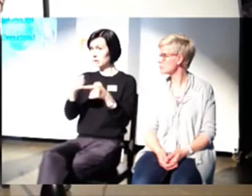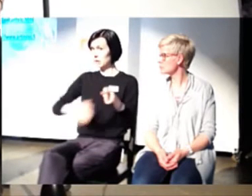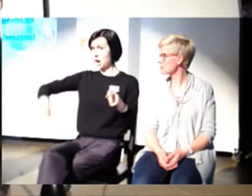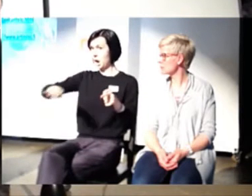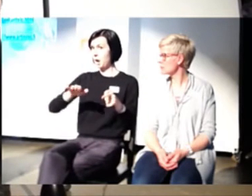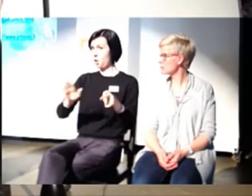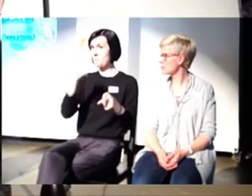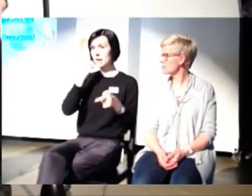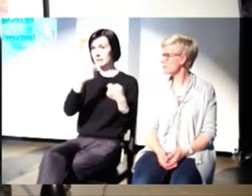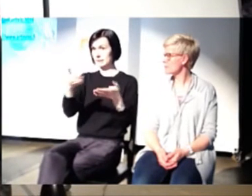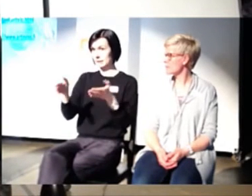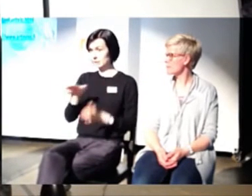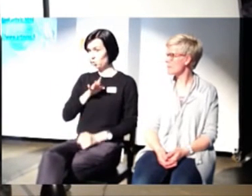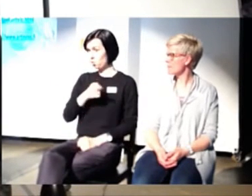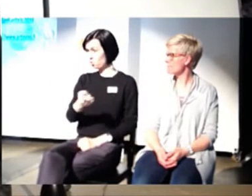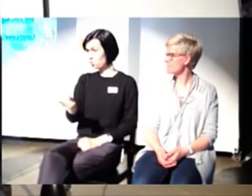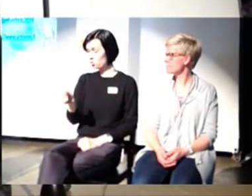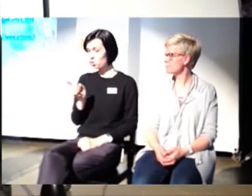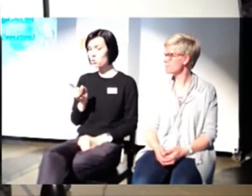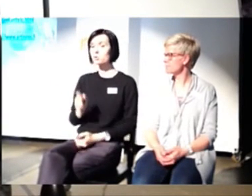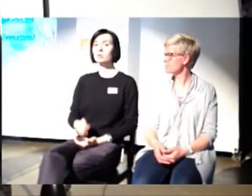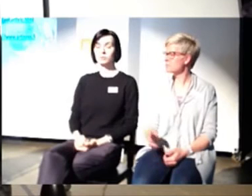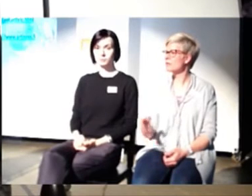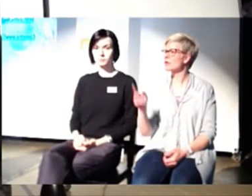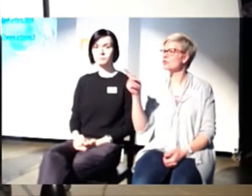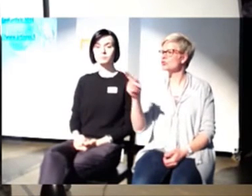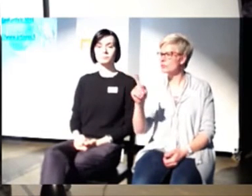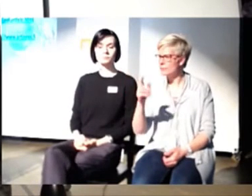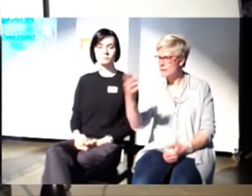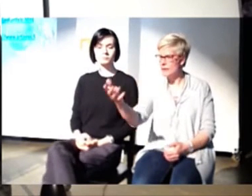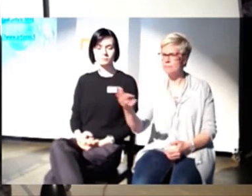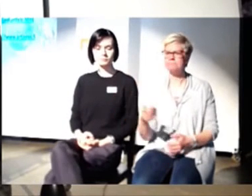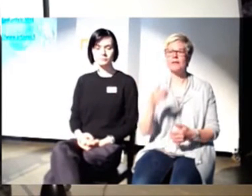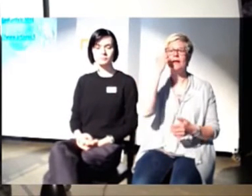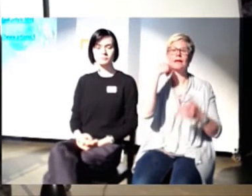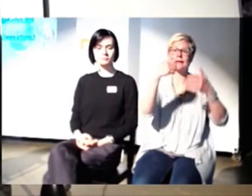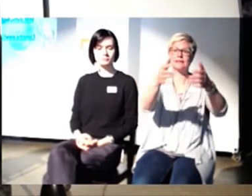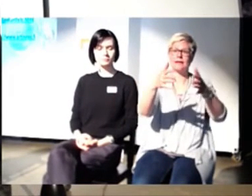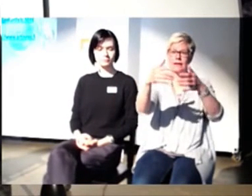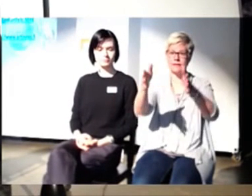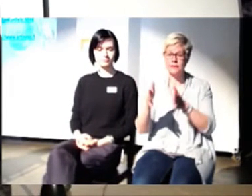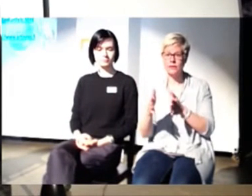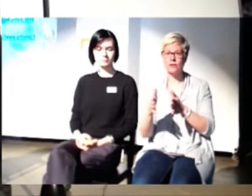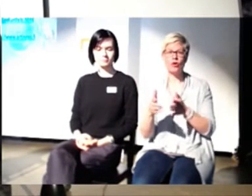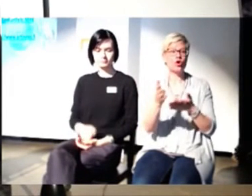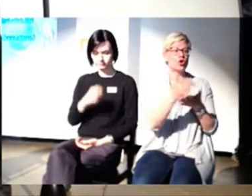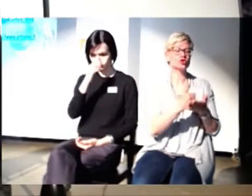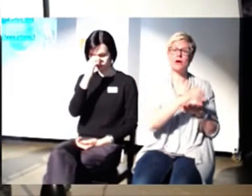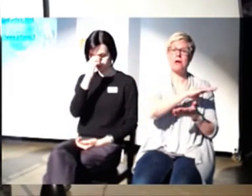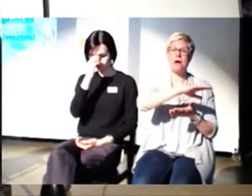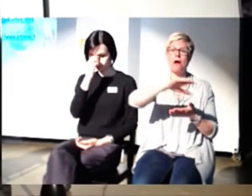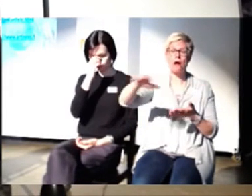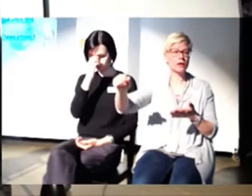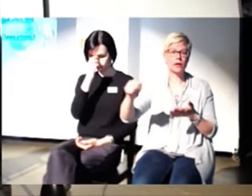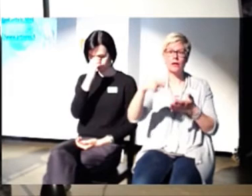Joo, eli kysyttiin, kun on residenssi painottu osa on laajallisesti kaikille taiteenaloille, ja osa